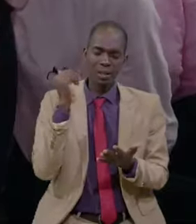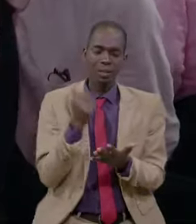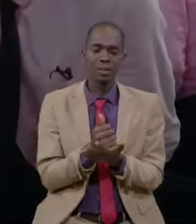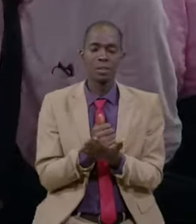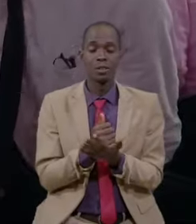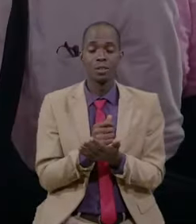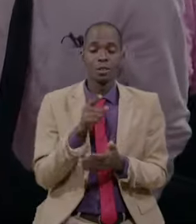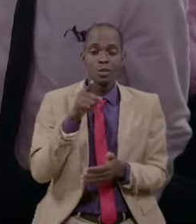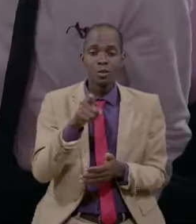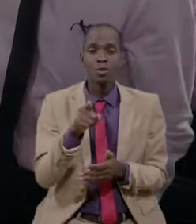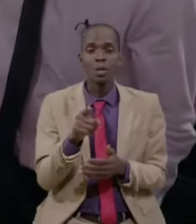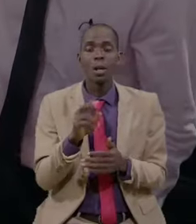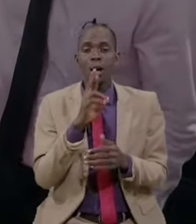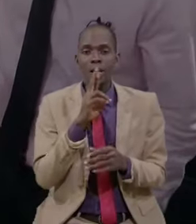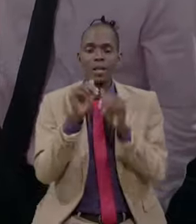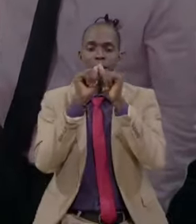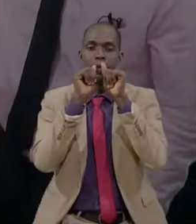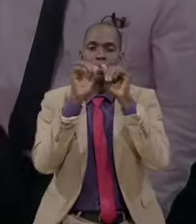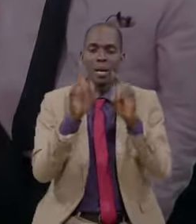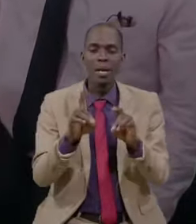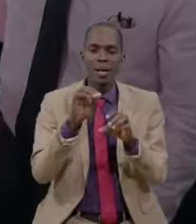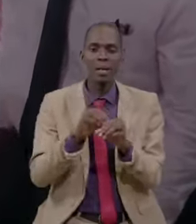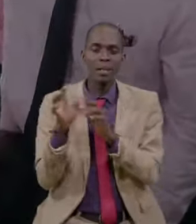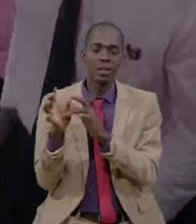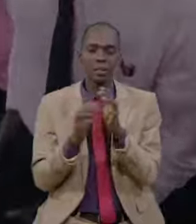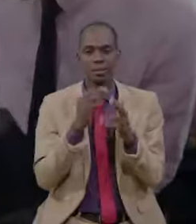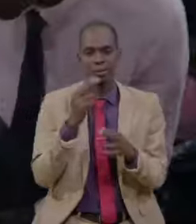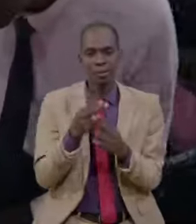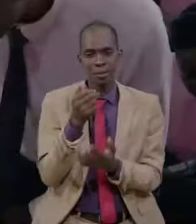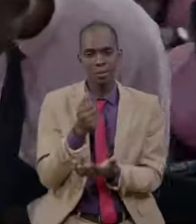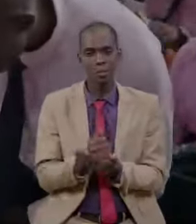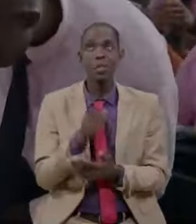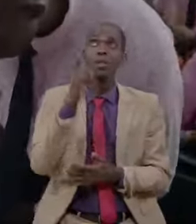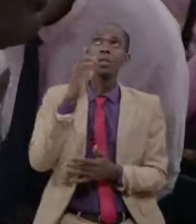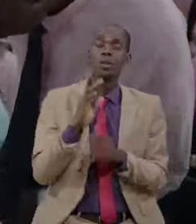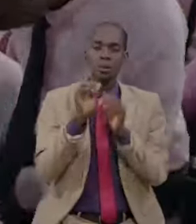Vous êtes bénis. Que Dieu vous bénisse pour vous asseoir.